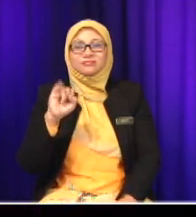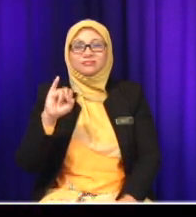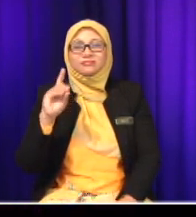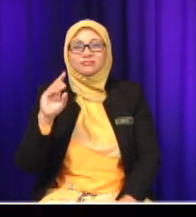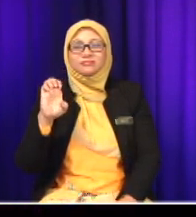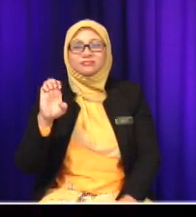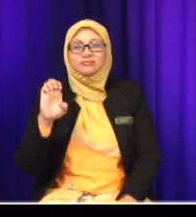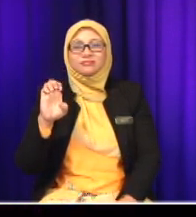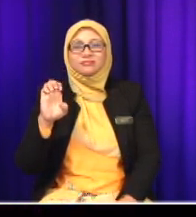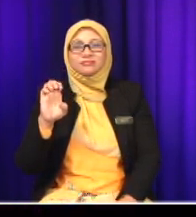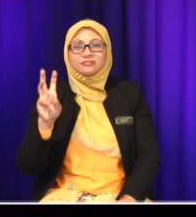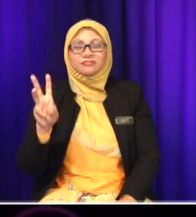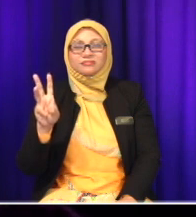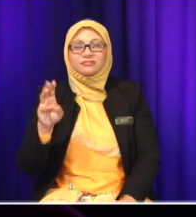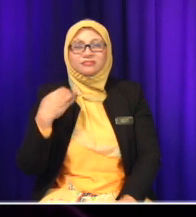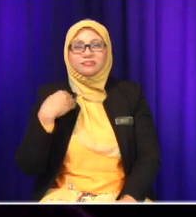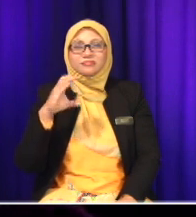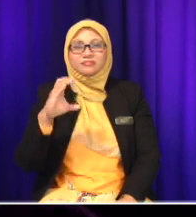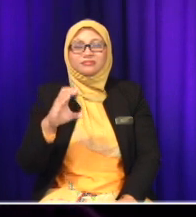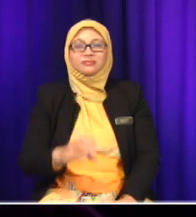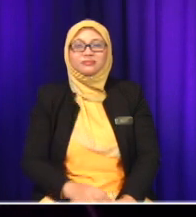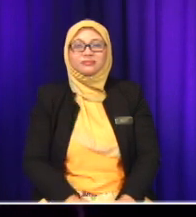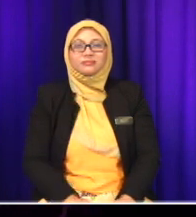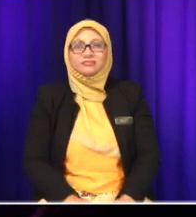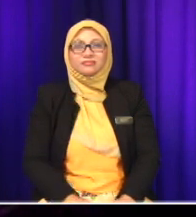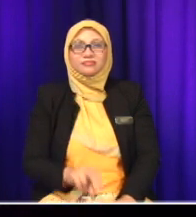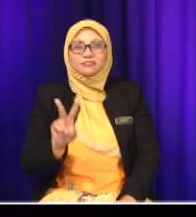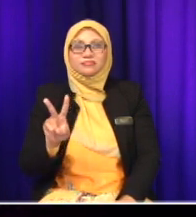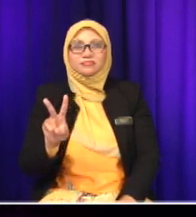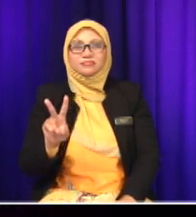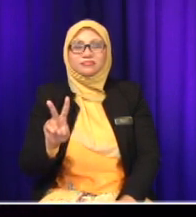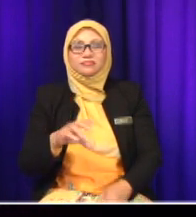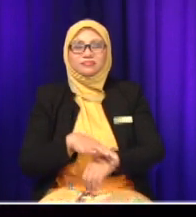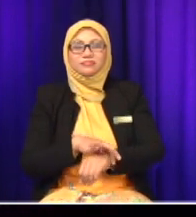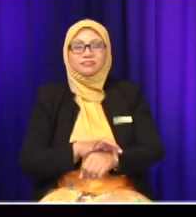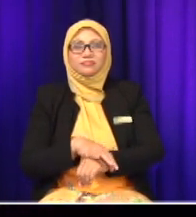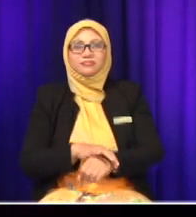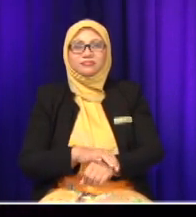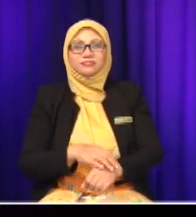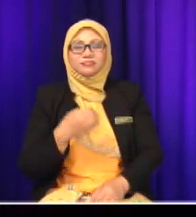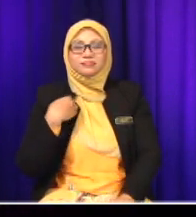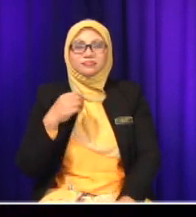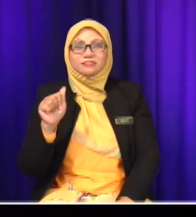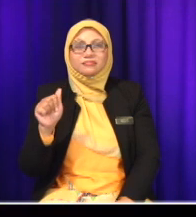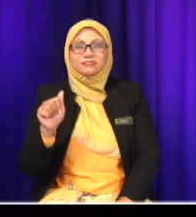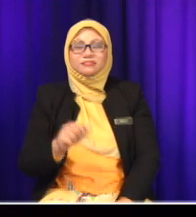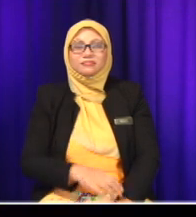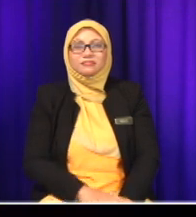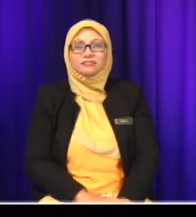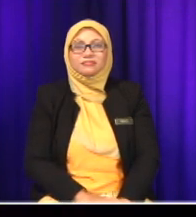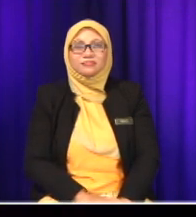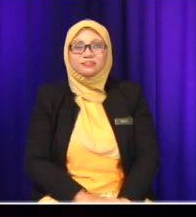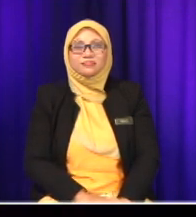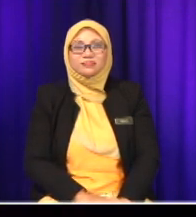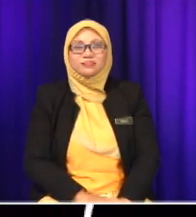ada dua kedua gelang mampatan adalah a gelang mampatan a okey